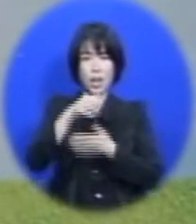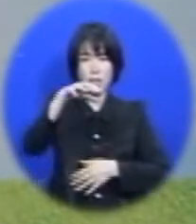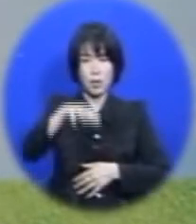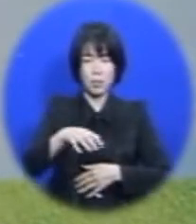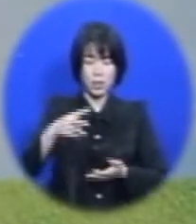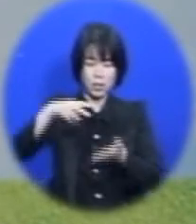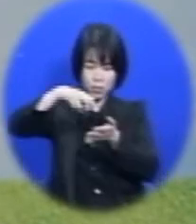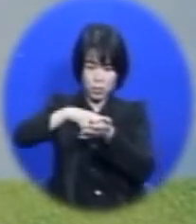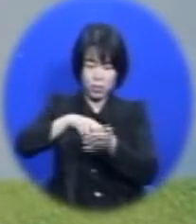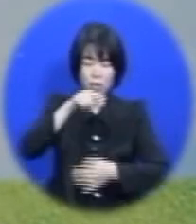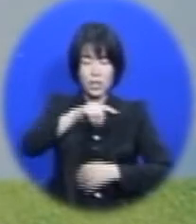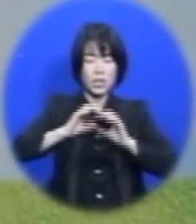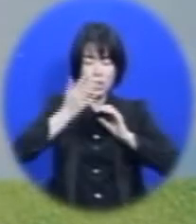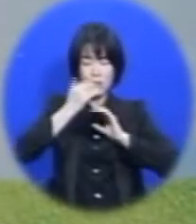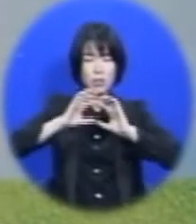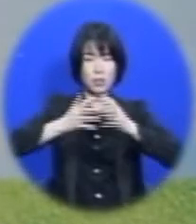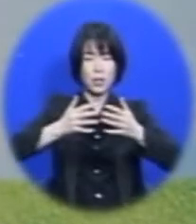이 백성을 용서해 달라고 그래요.